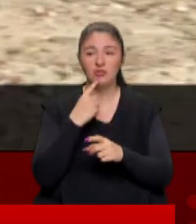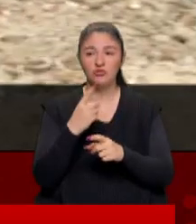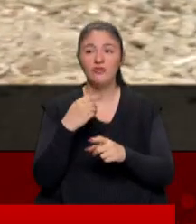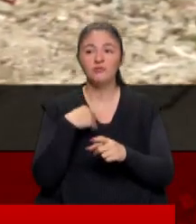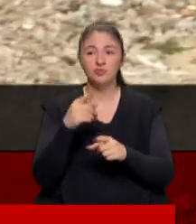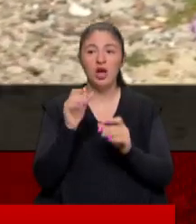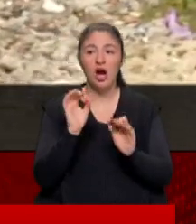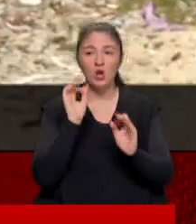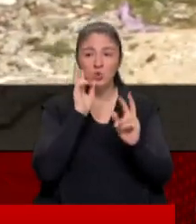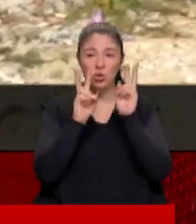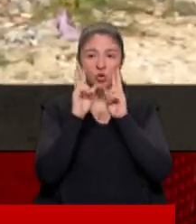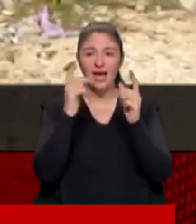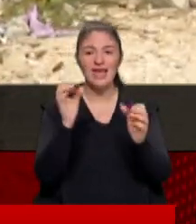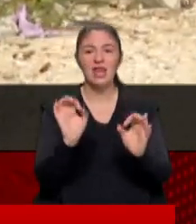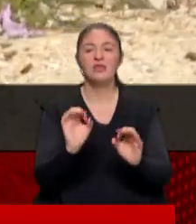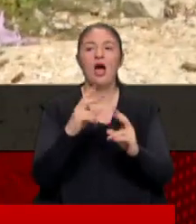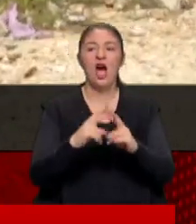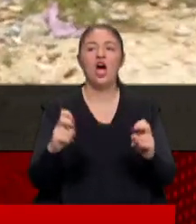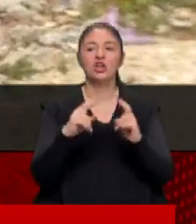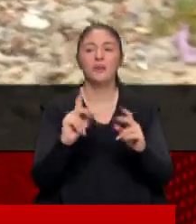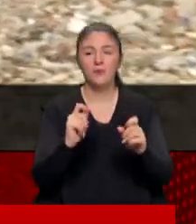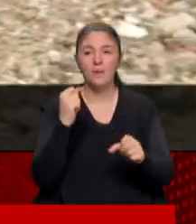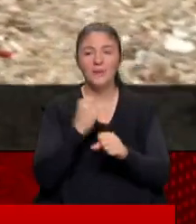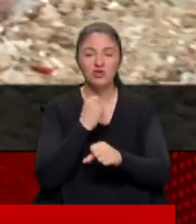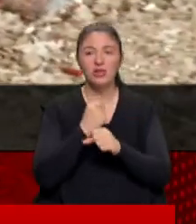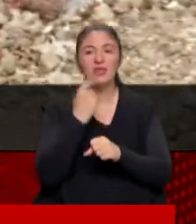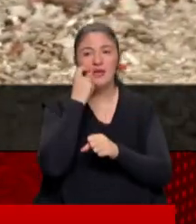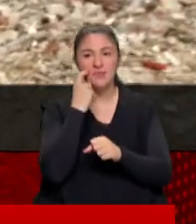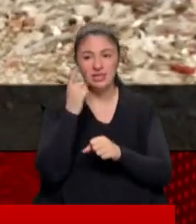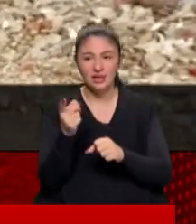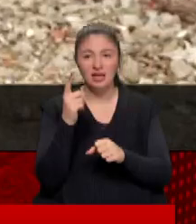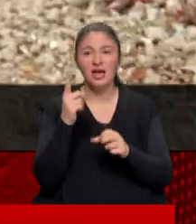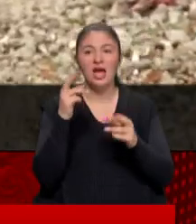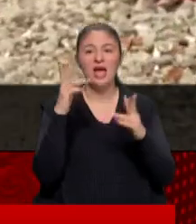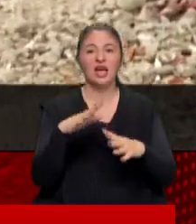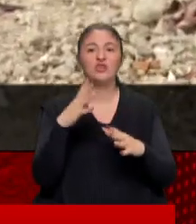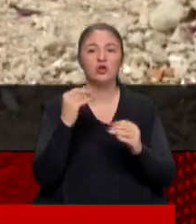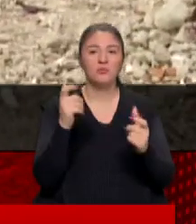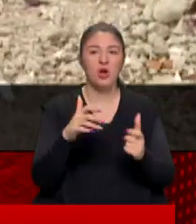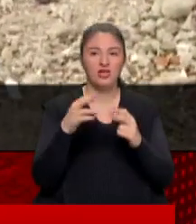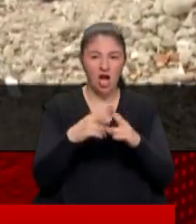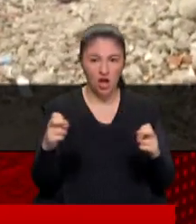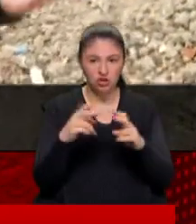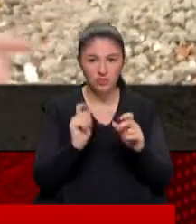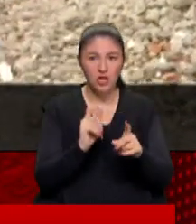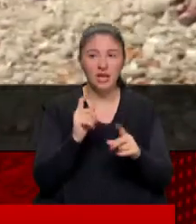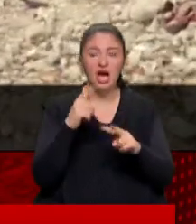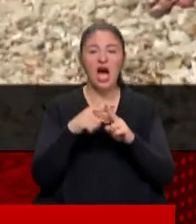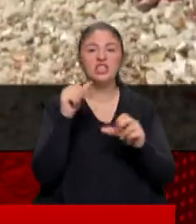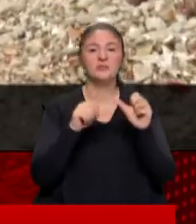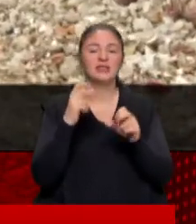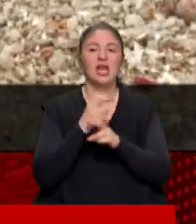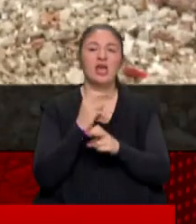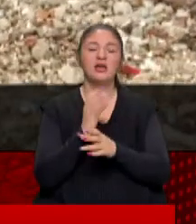Ve biz bunu hala görüyoruz. Yerinde ayrıştırma yapılıyor. Betonlar demirden, enkazın olduğu bölgede ayrıştırılıyor. Yani asbest